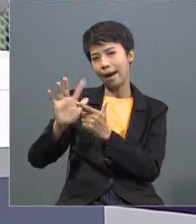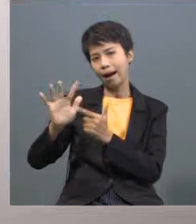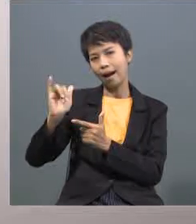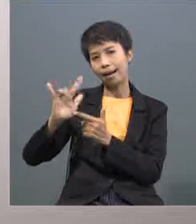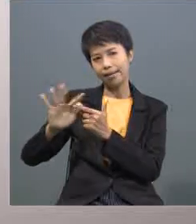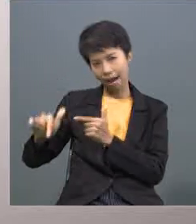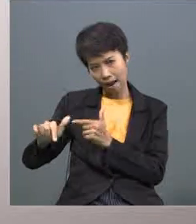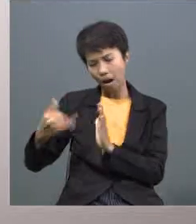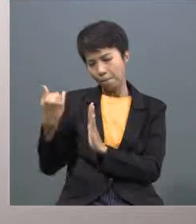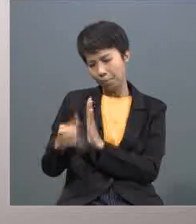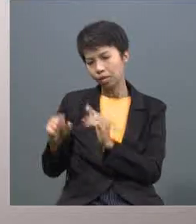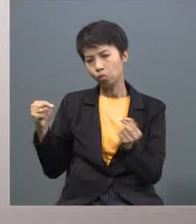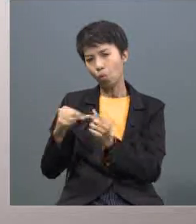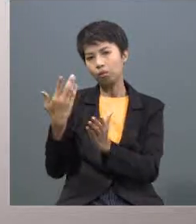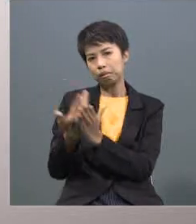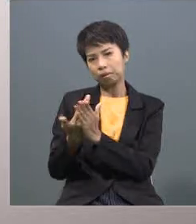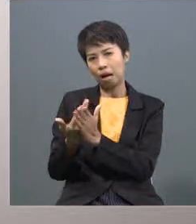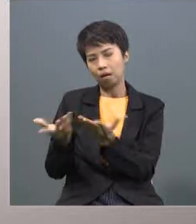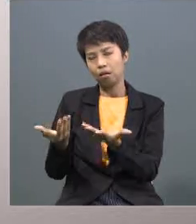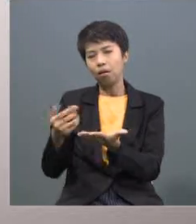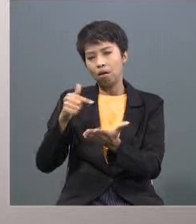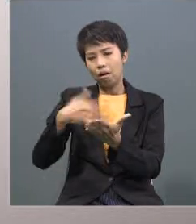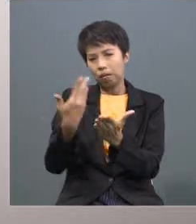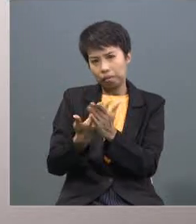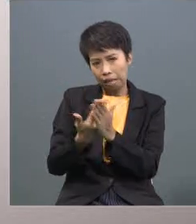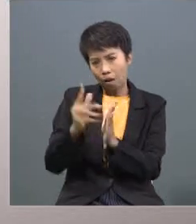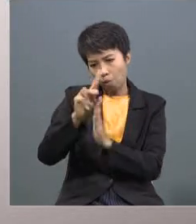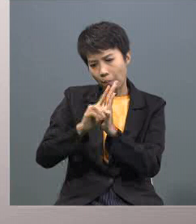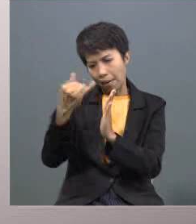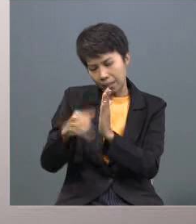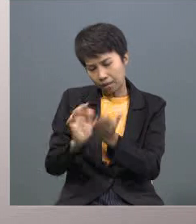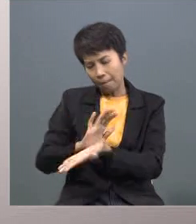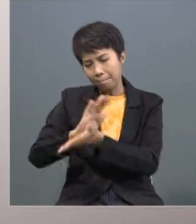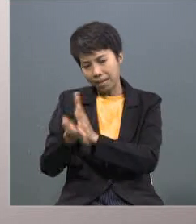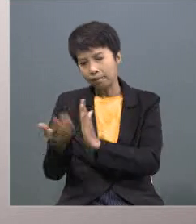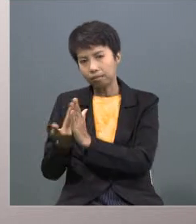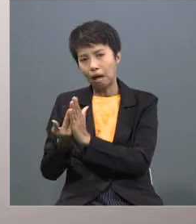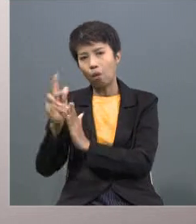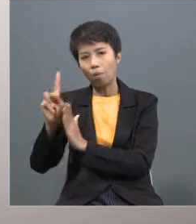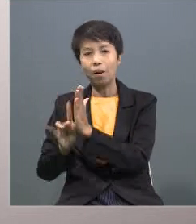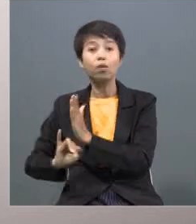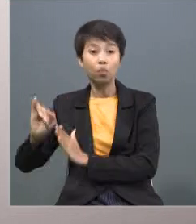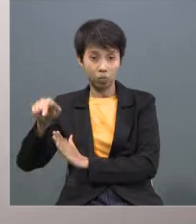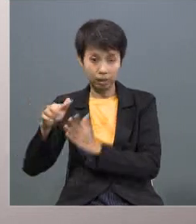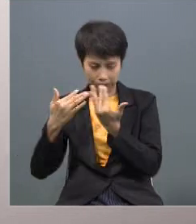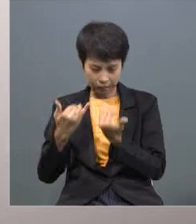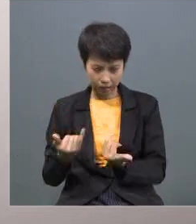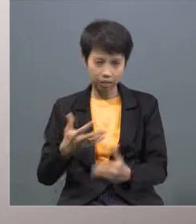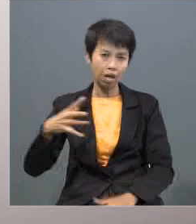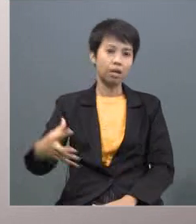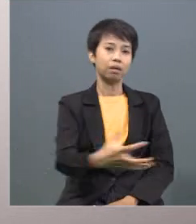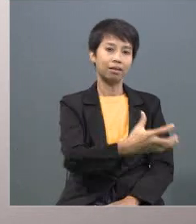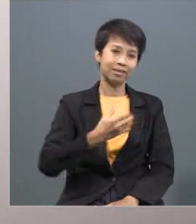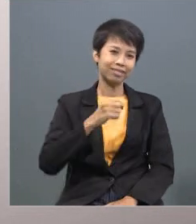ค่ะซึ่งผู้ที่เกี่ยวข้องกับการกระทำผิดนะคะต้องถูกอายัดทรัพย์สินล่าสุดปปงเตรียมยื่นต่อศาลให้ยึดทรัพย์สามี